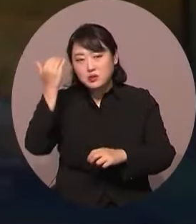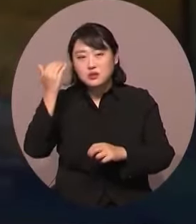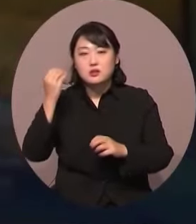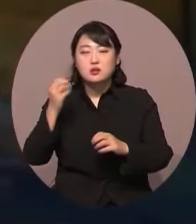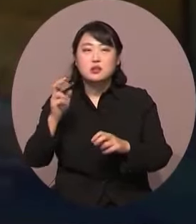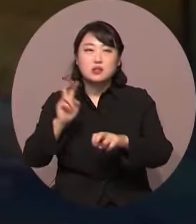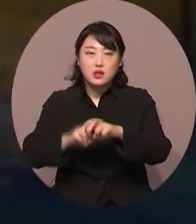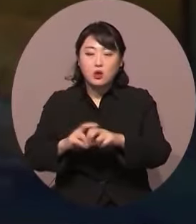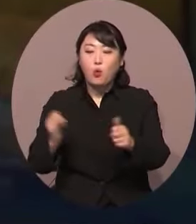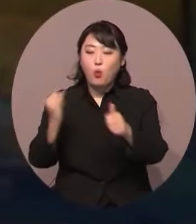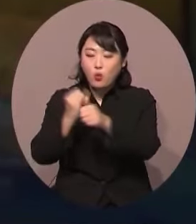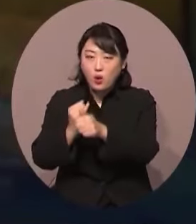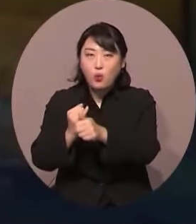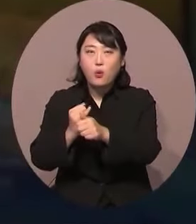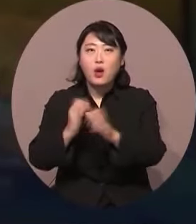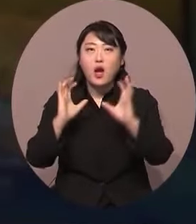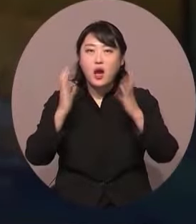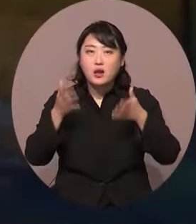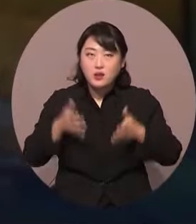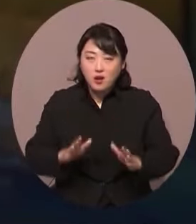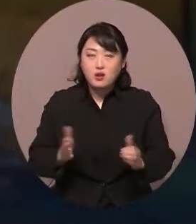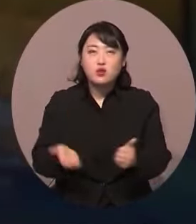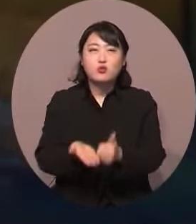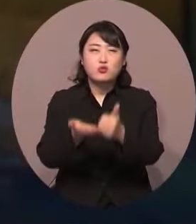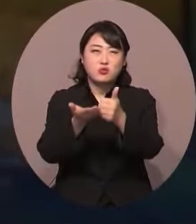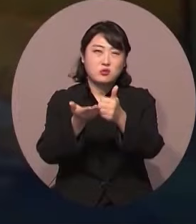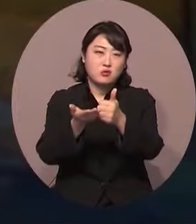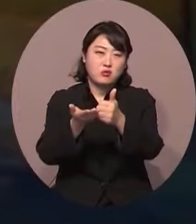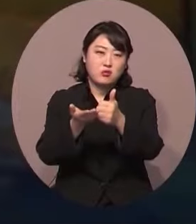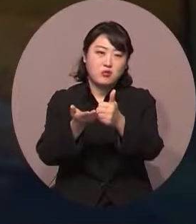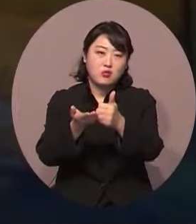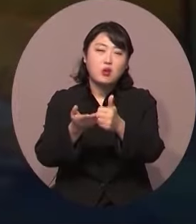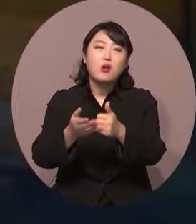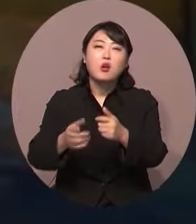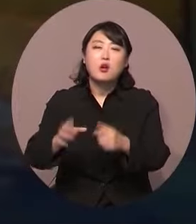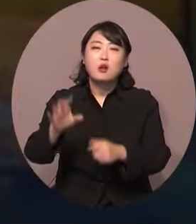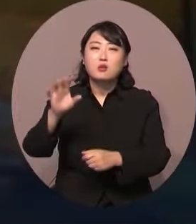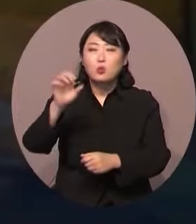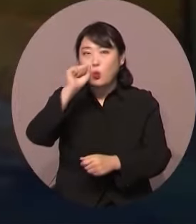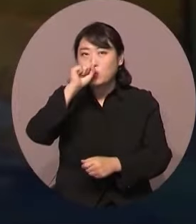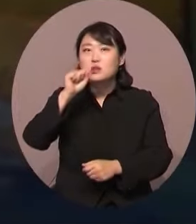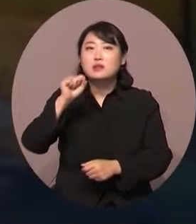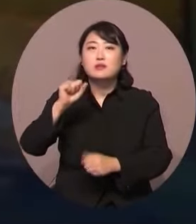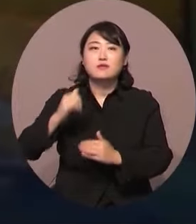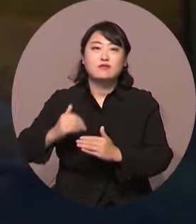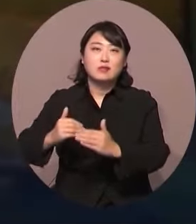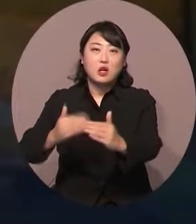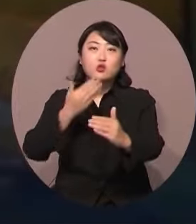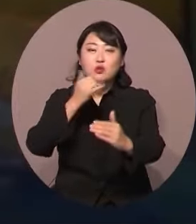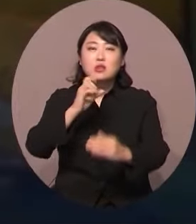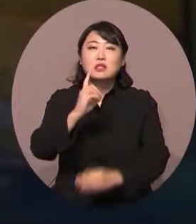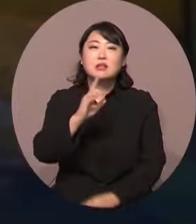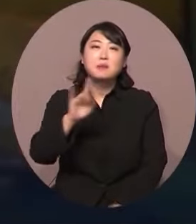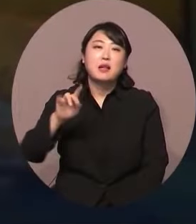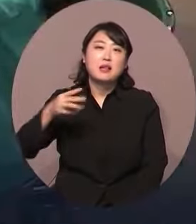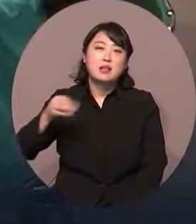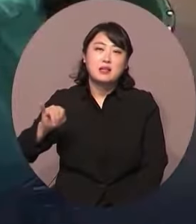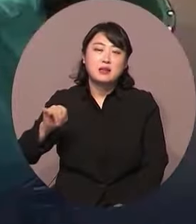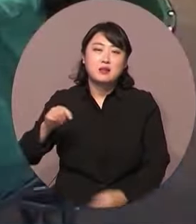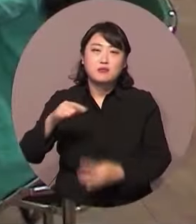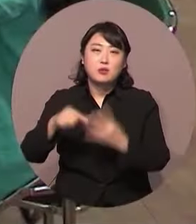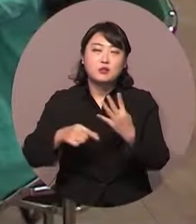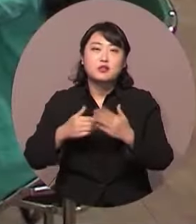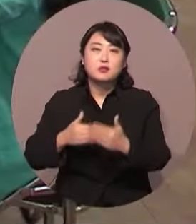하고 결혼도 하고 또 아이들도 키우고 이런 그 선순환이 되도록 제가 이제 디밸리 프로젝트를